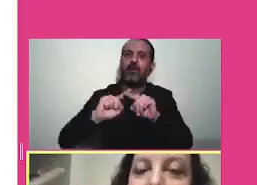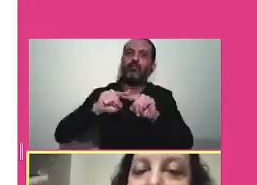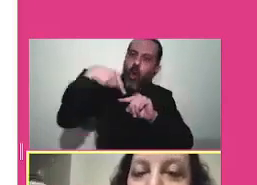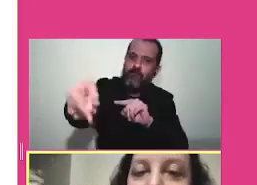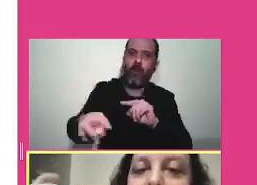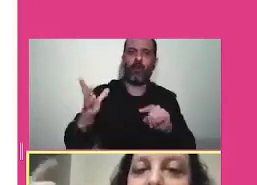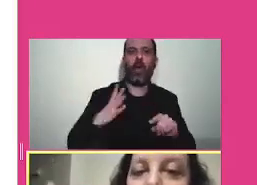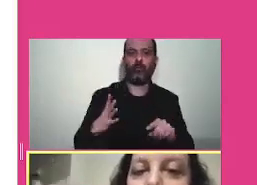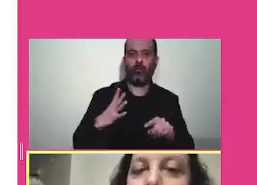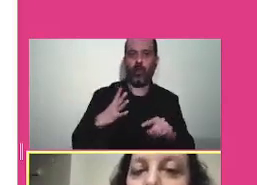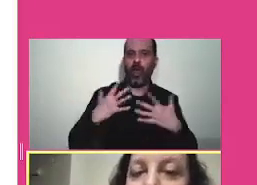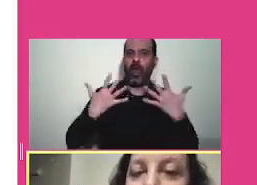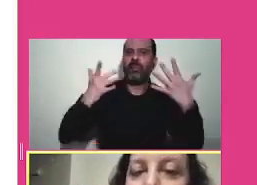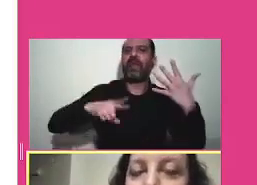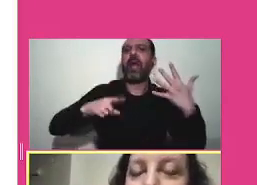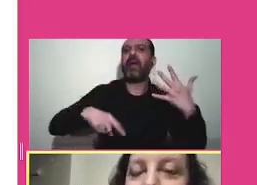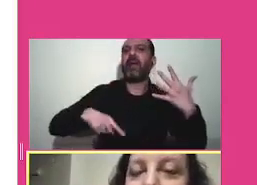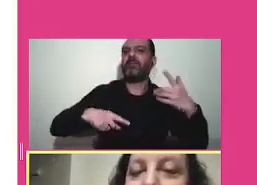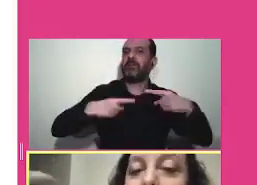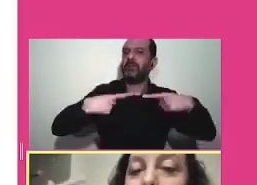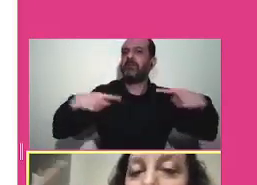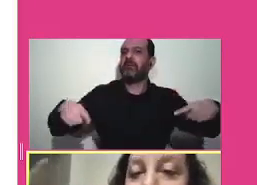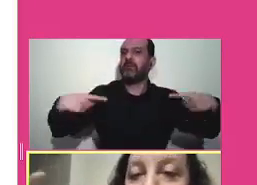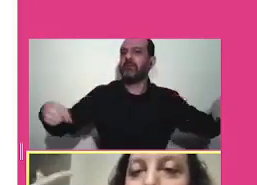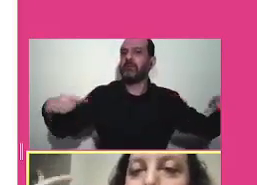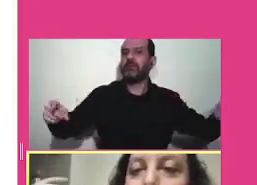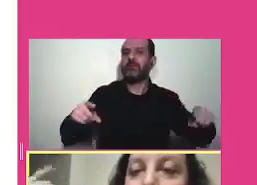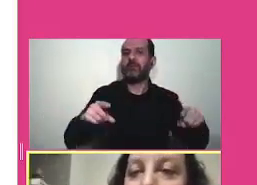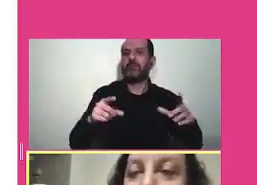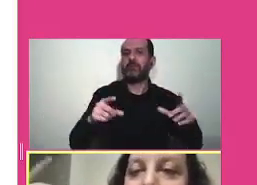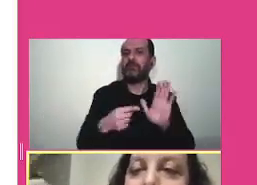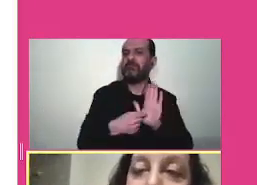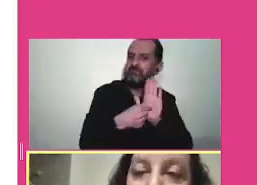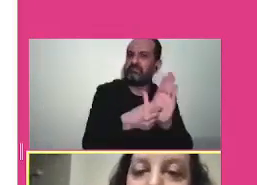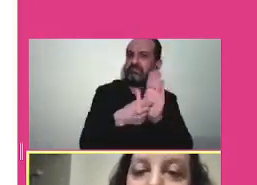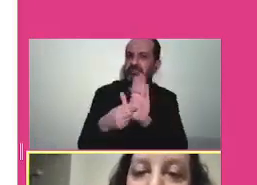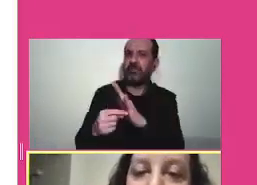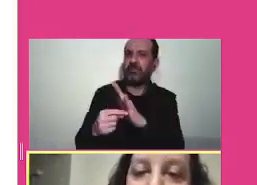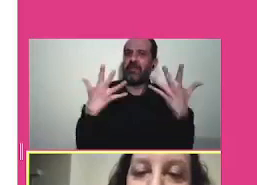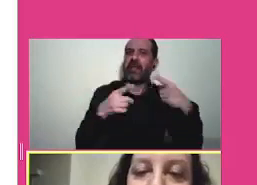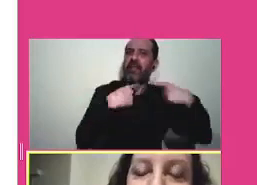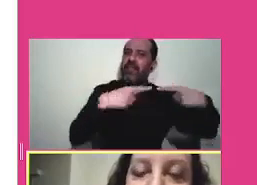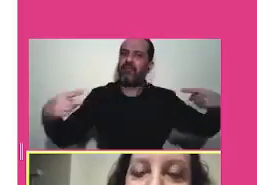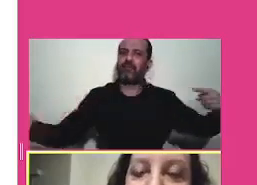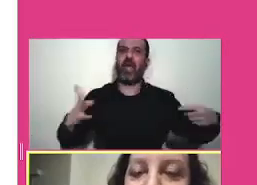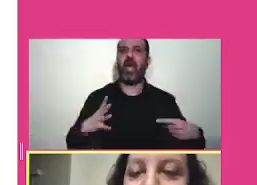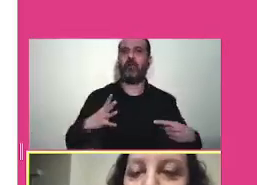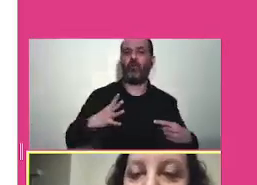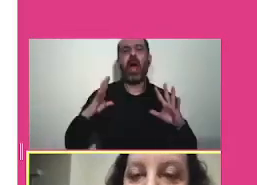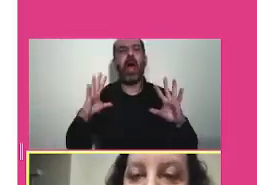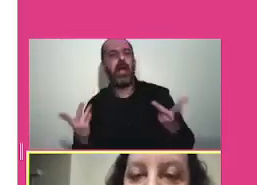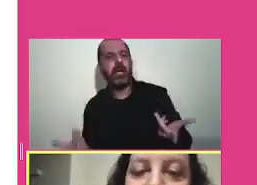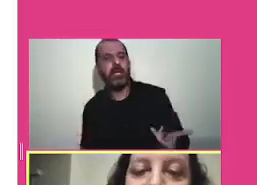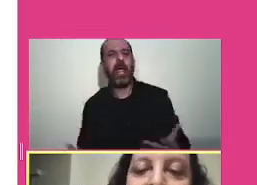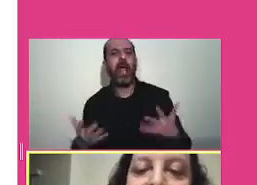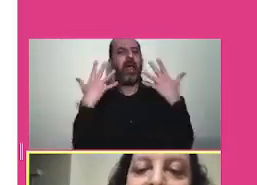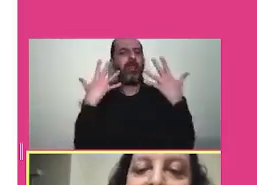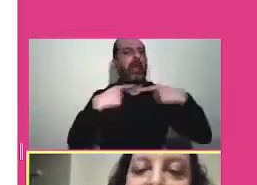για 10 μέρες 10 διαφορετικούς ανθρώπους ή 10 θέματα σε σχέση με την